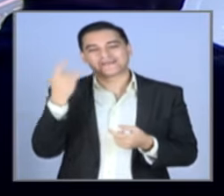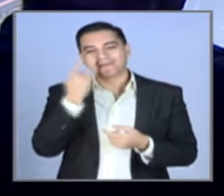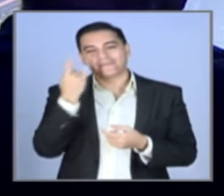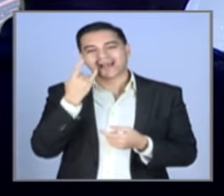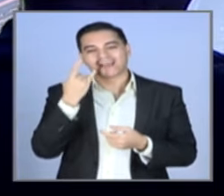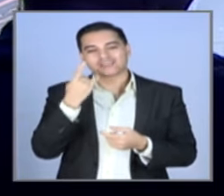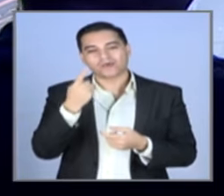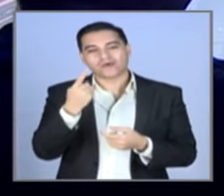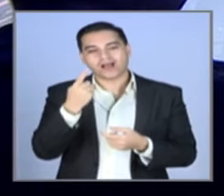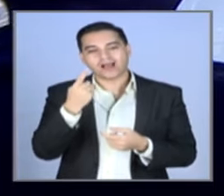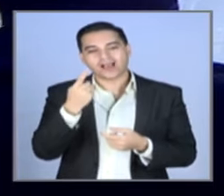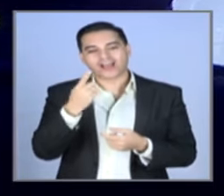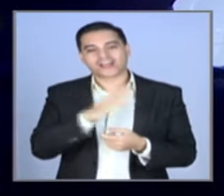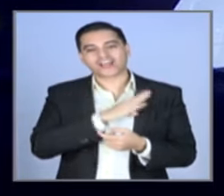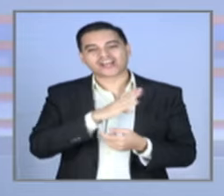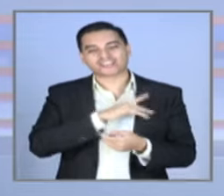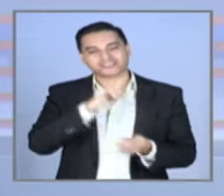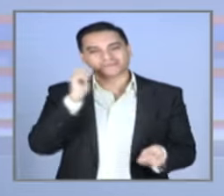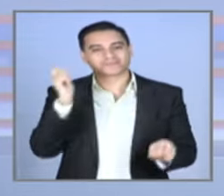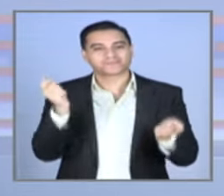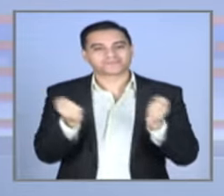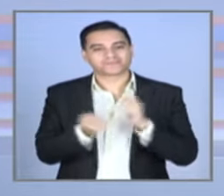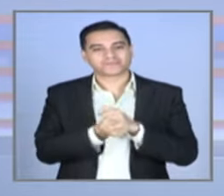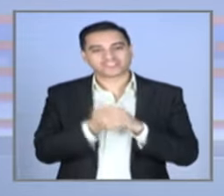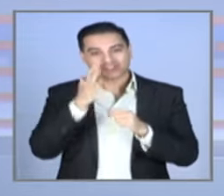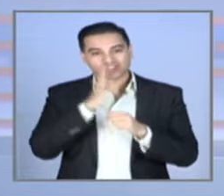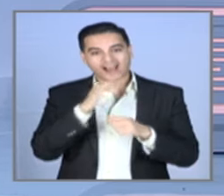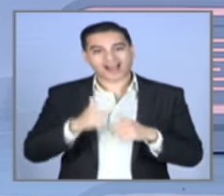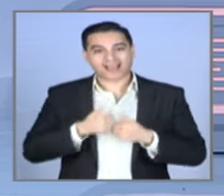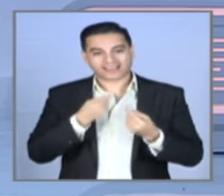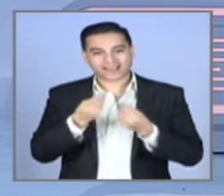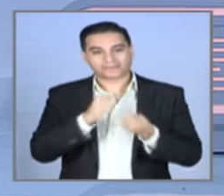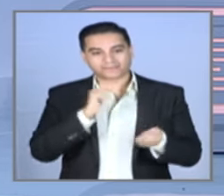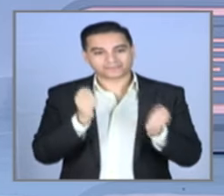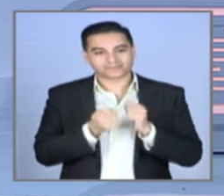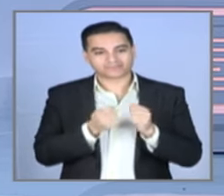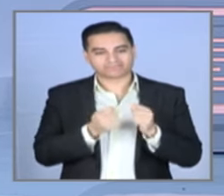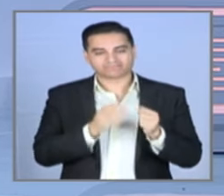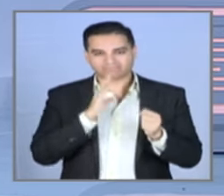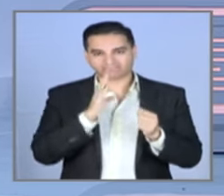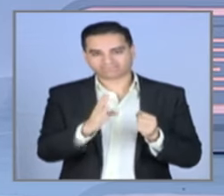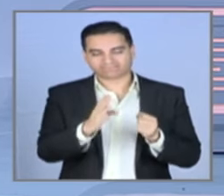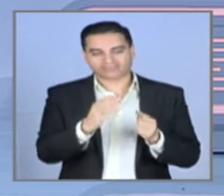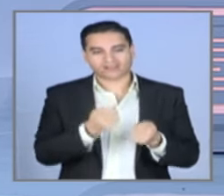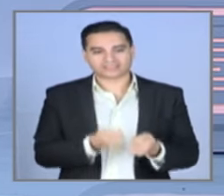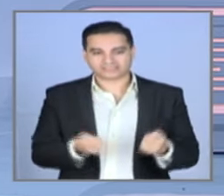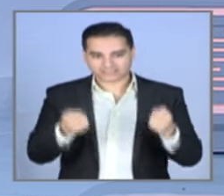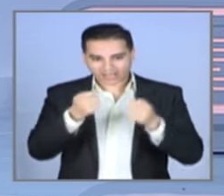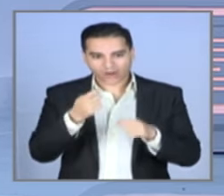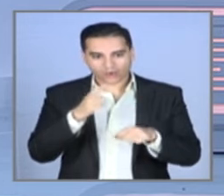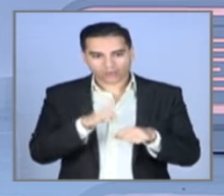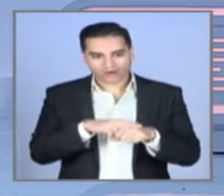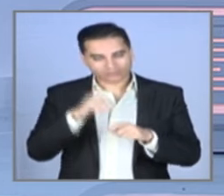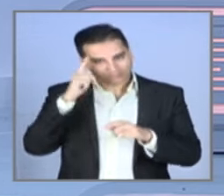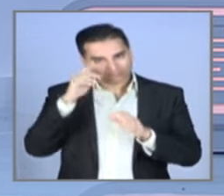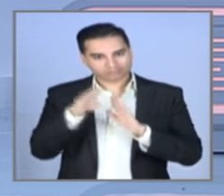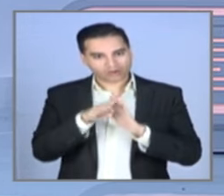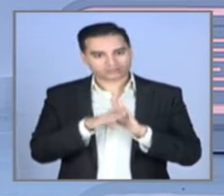جيش. الجيش غيره. الجيش غير حاجة في شخصيته. اه خلاه جد أكتر. كويس. ومنظم